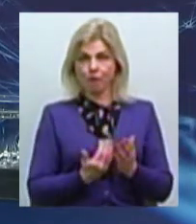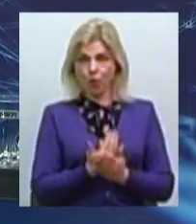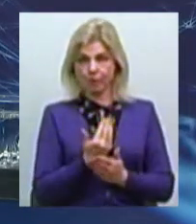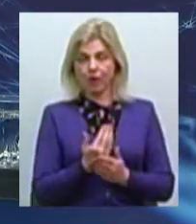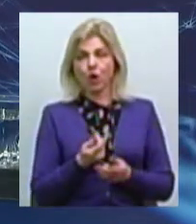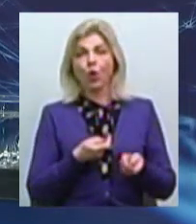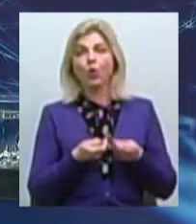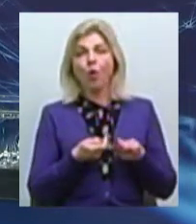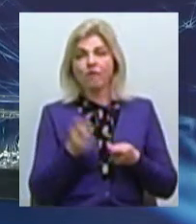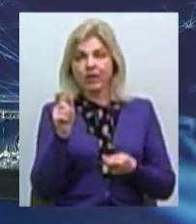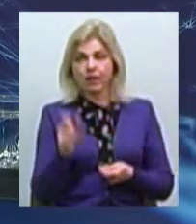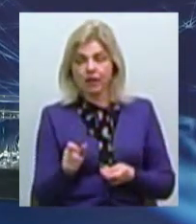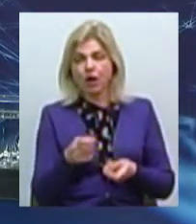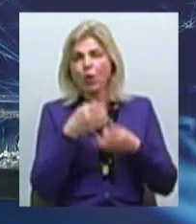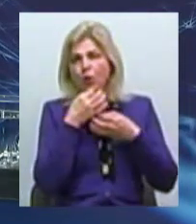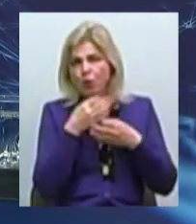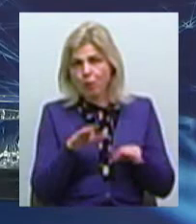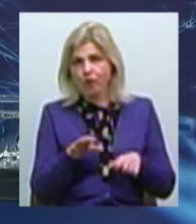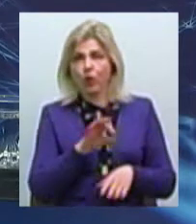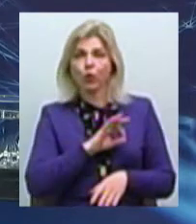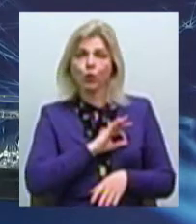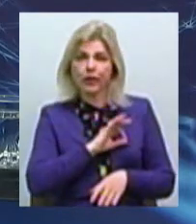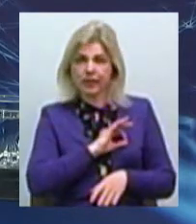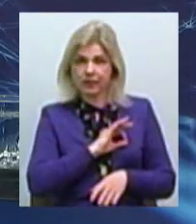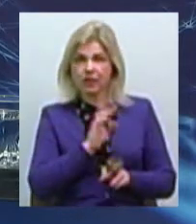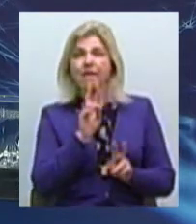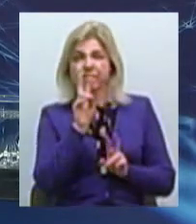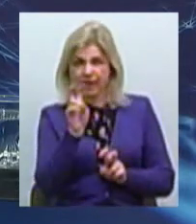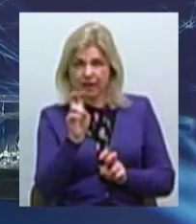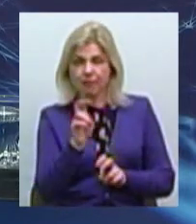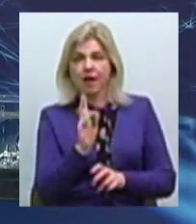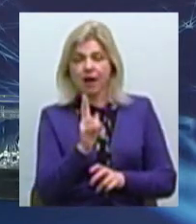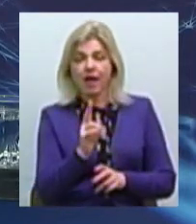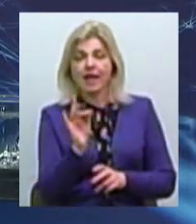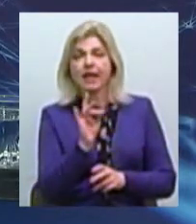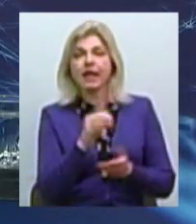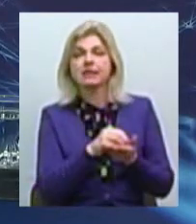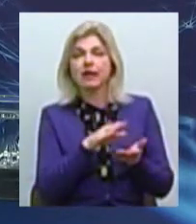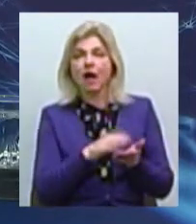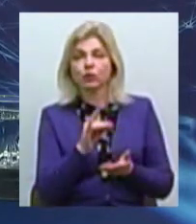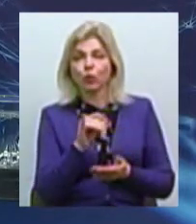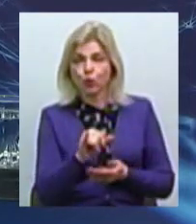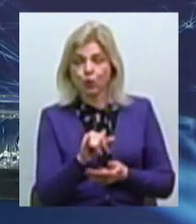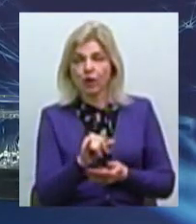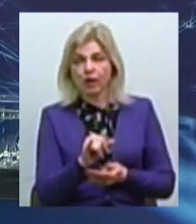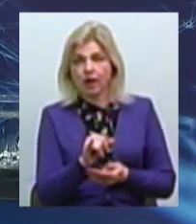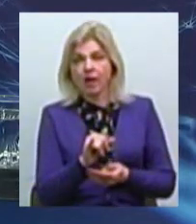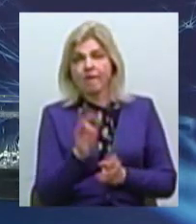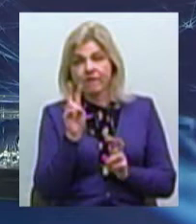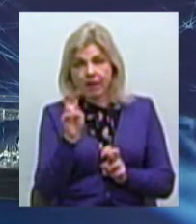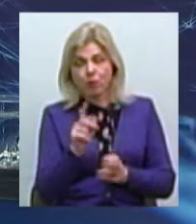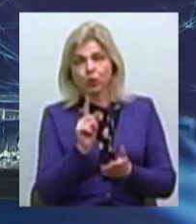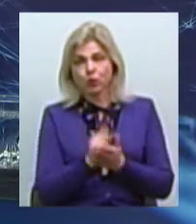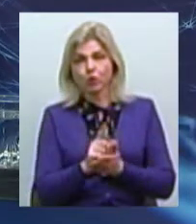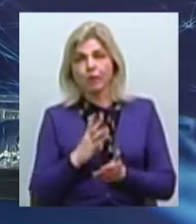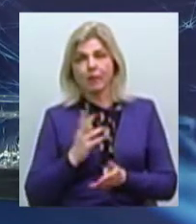руководителя любого юридического лица к регистратору юридических и физических лиц должен был